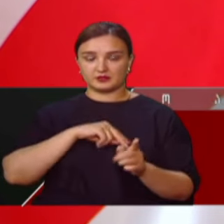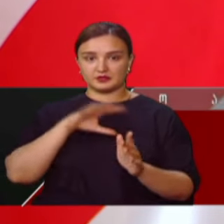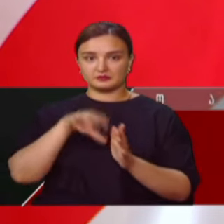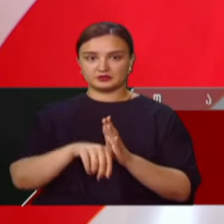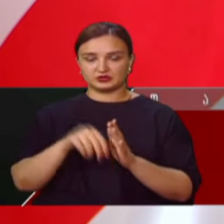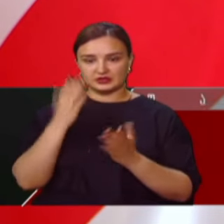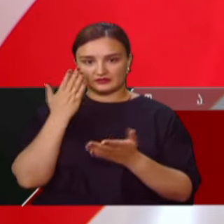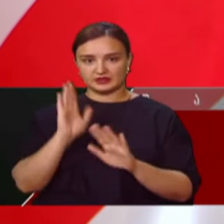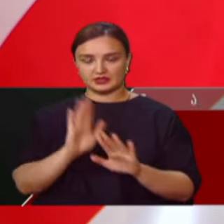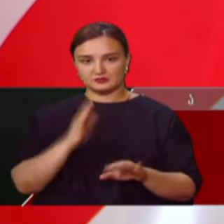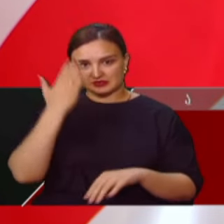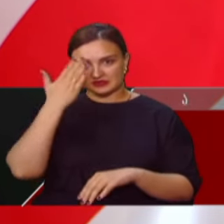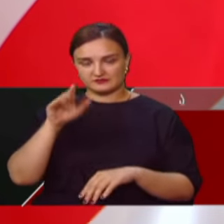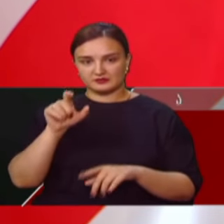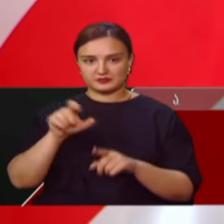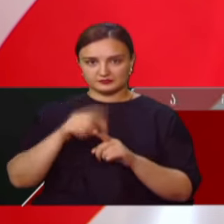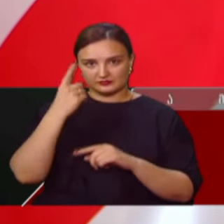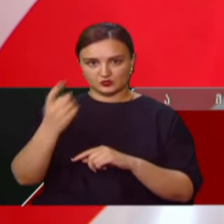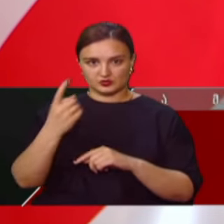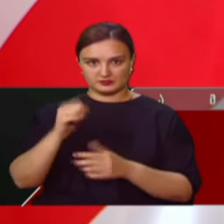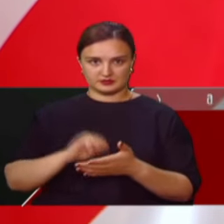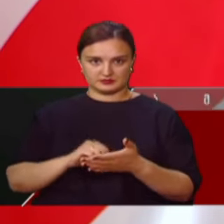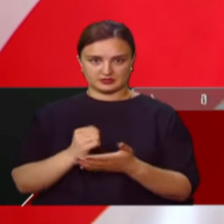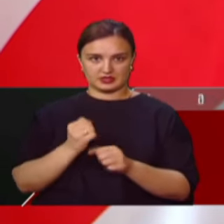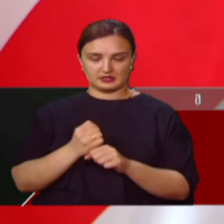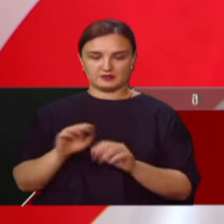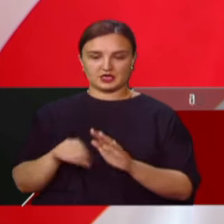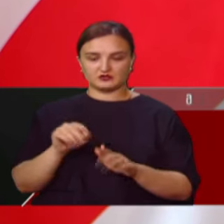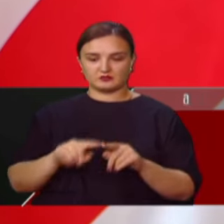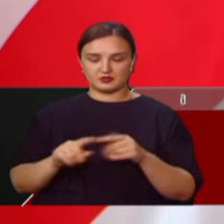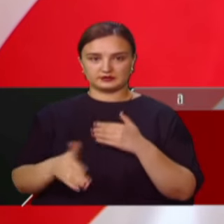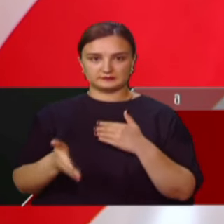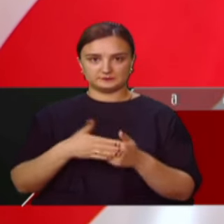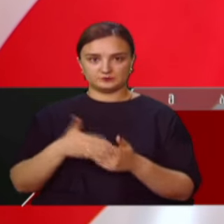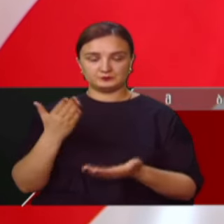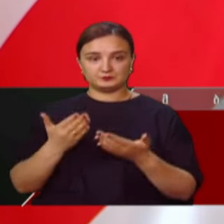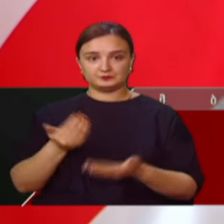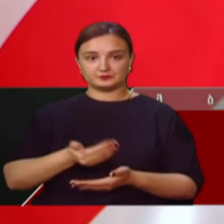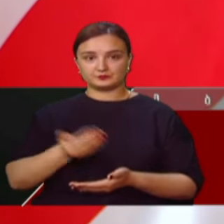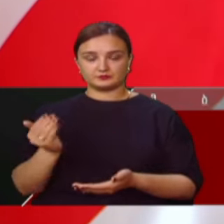თავი დაანებოს ხმებისთვის მოწოდების გაკეთებას. არჩევნები კარს არის მომდგარი, თუ რამის მათ